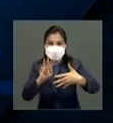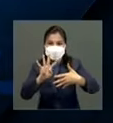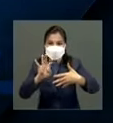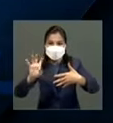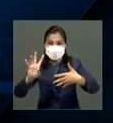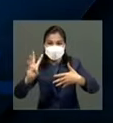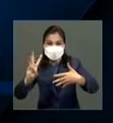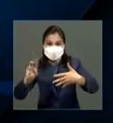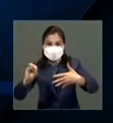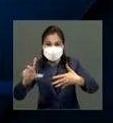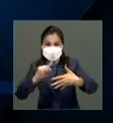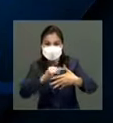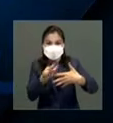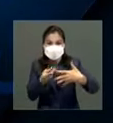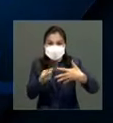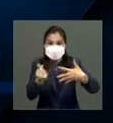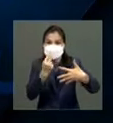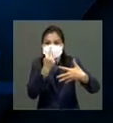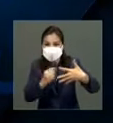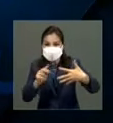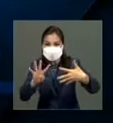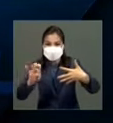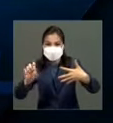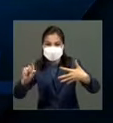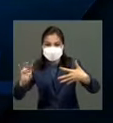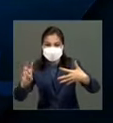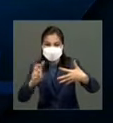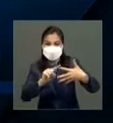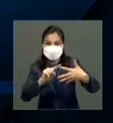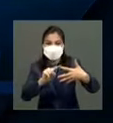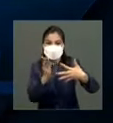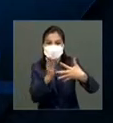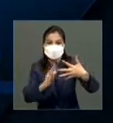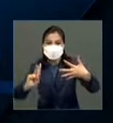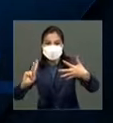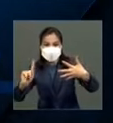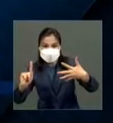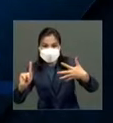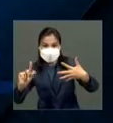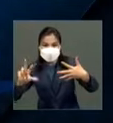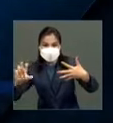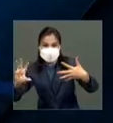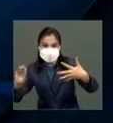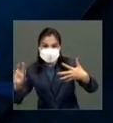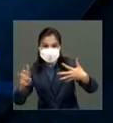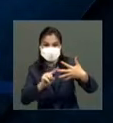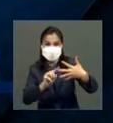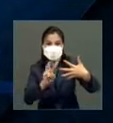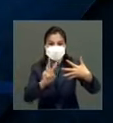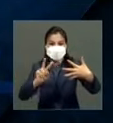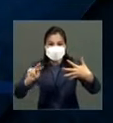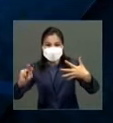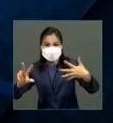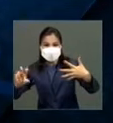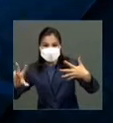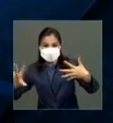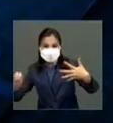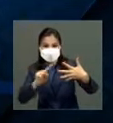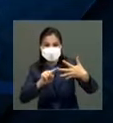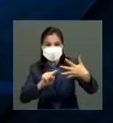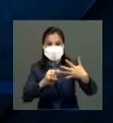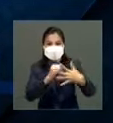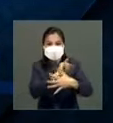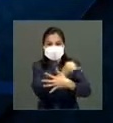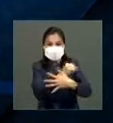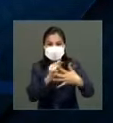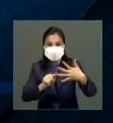463ดินแดง426บางเขน357วัฒนา330จตุจักร